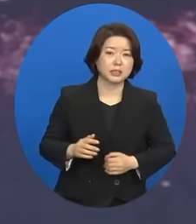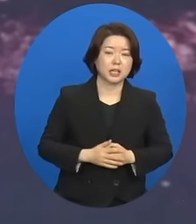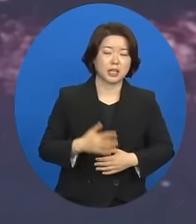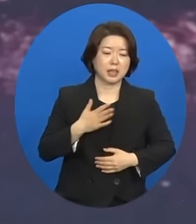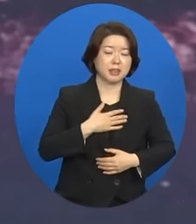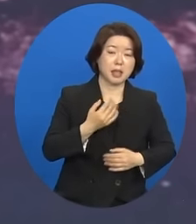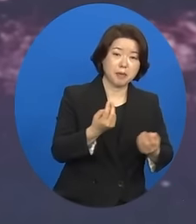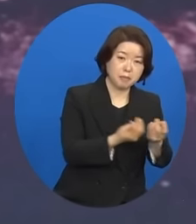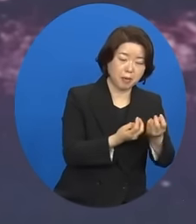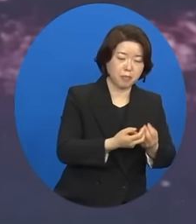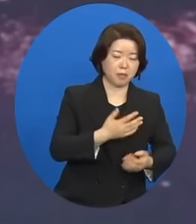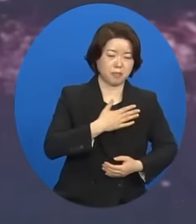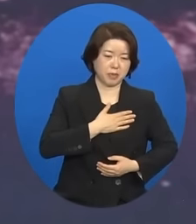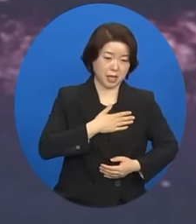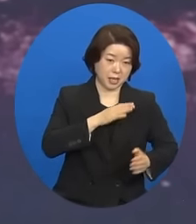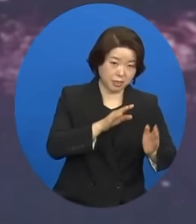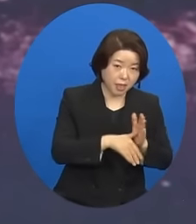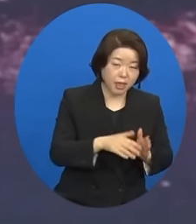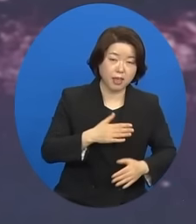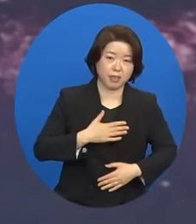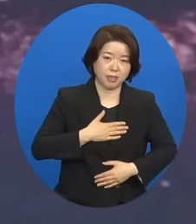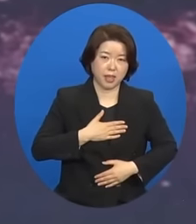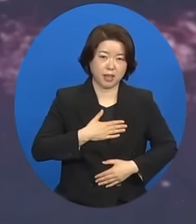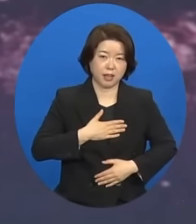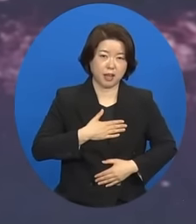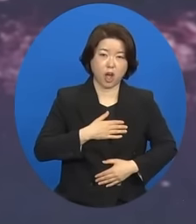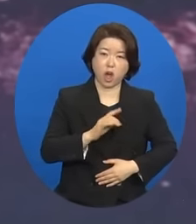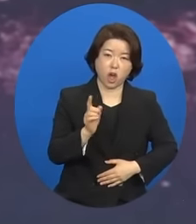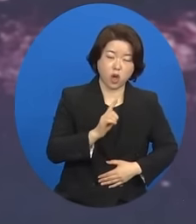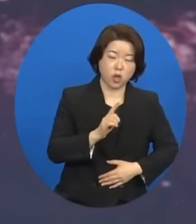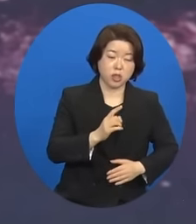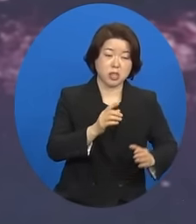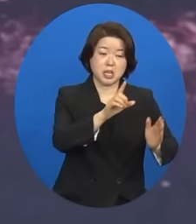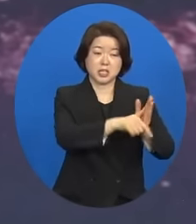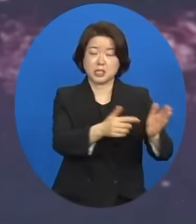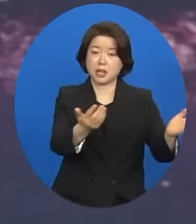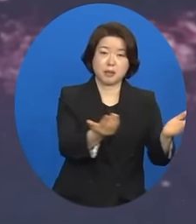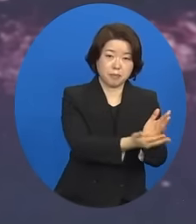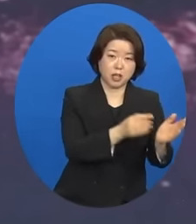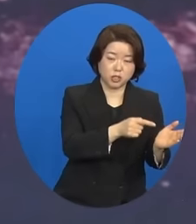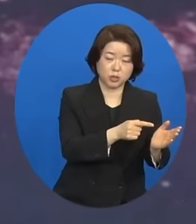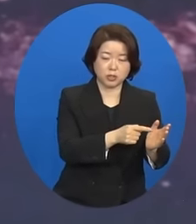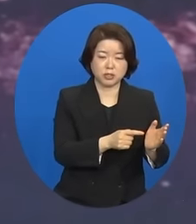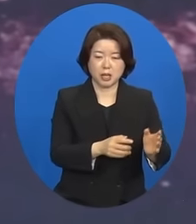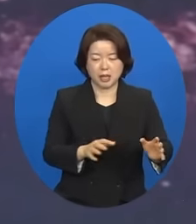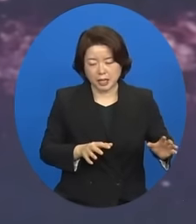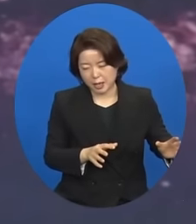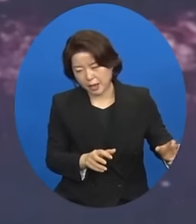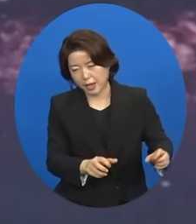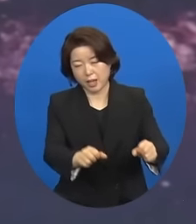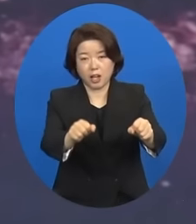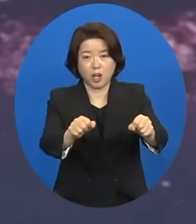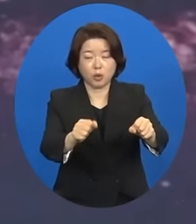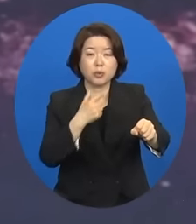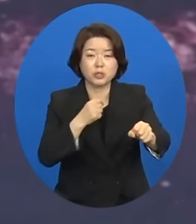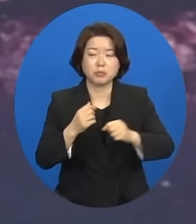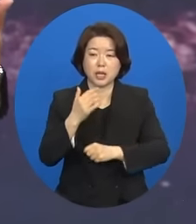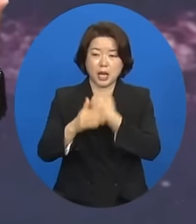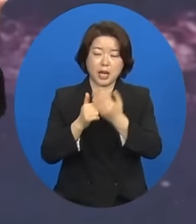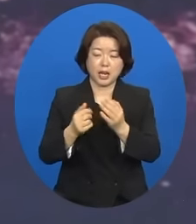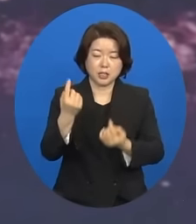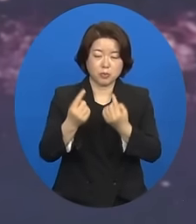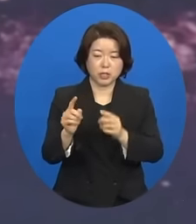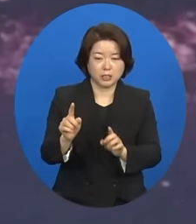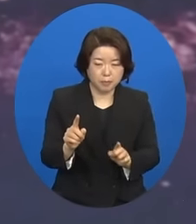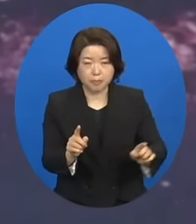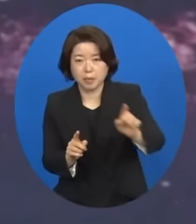방법과 나의 때와 나의 어떤 타이밍에 맞춰서 그것을 끌고 가려고 하는 하나님보다 앞서 가려고